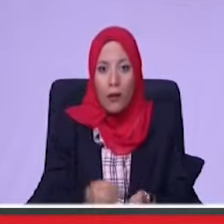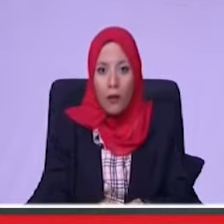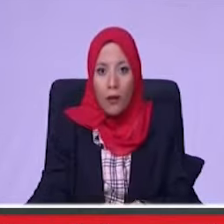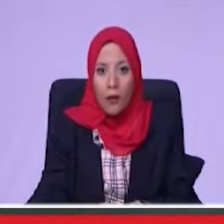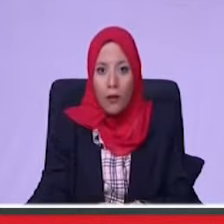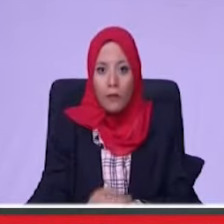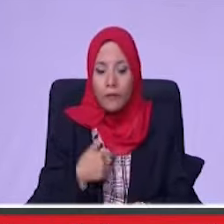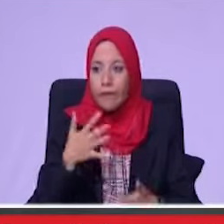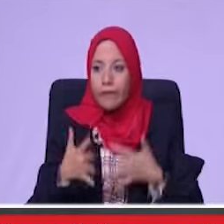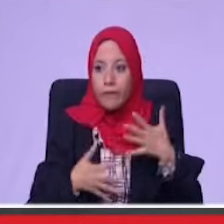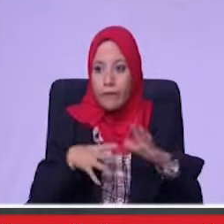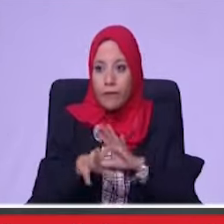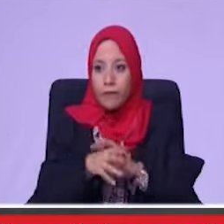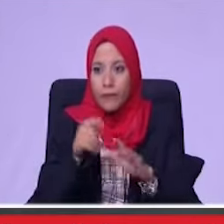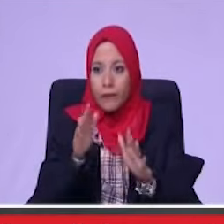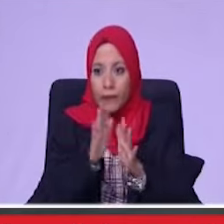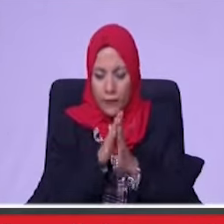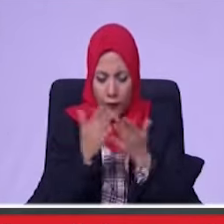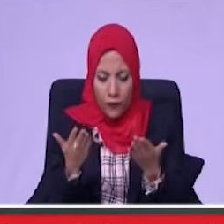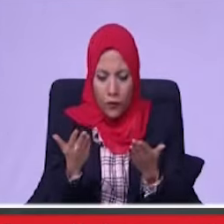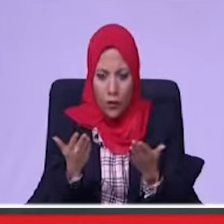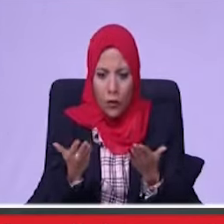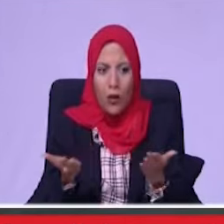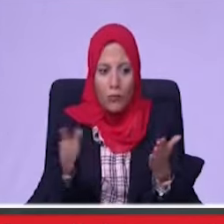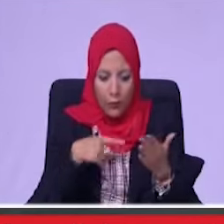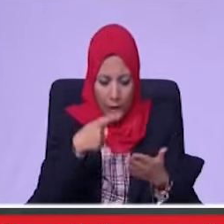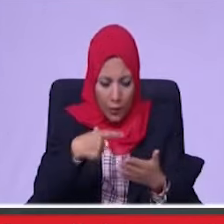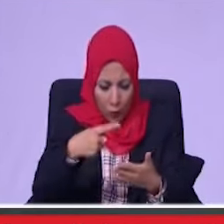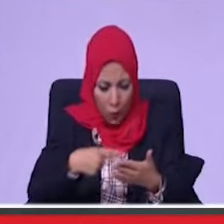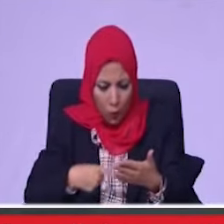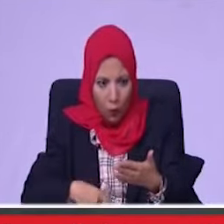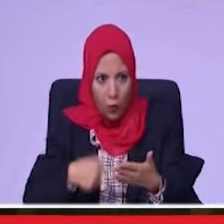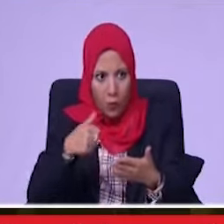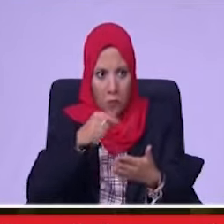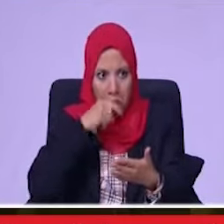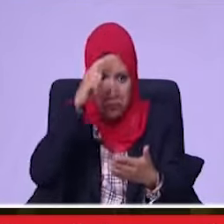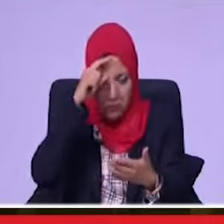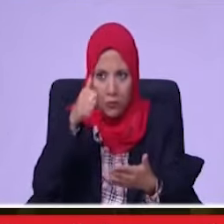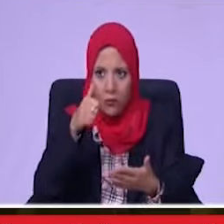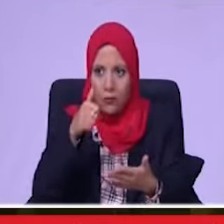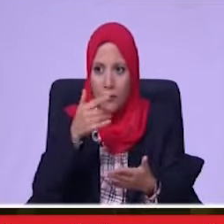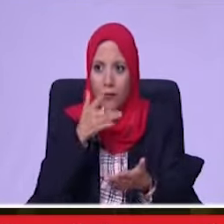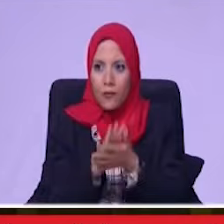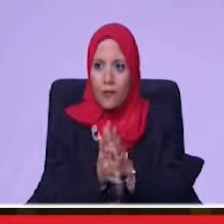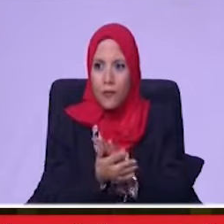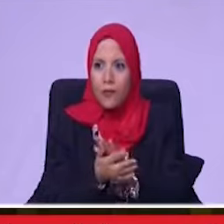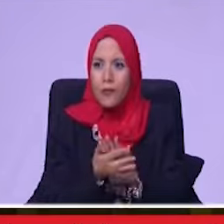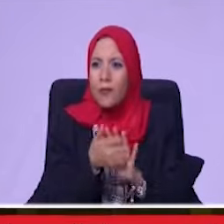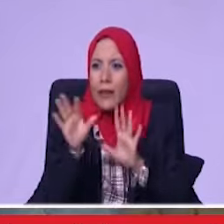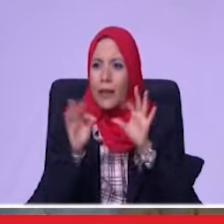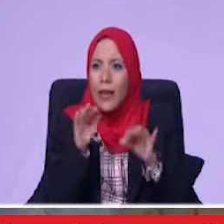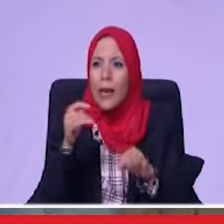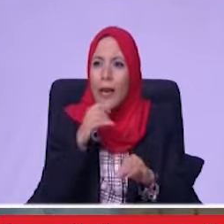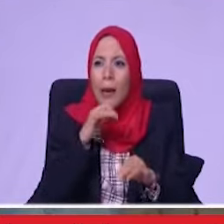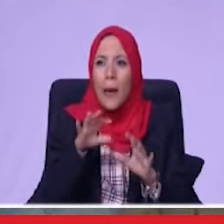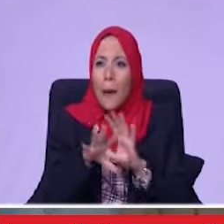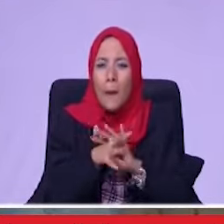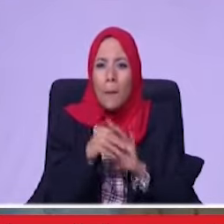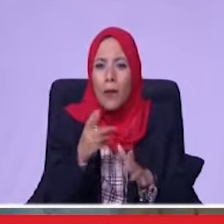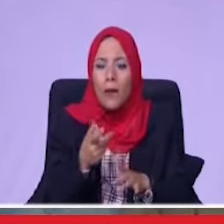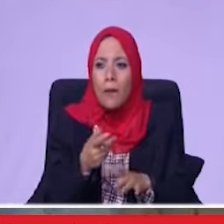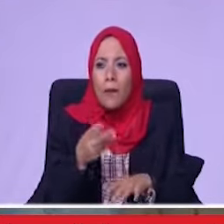حضرتك يفتح المصحف يقرا، يقفل المصحف مفيش. ده امتى الحاله دي بدات؟ الحاله دي بدات